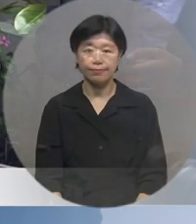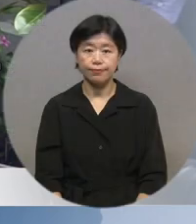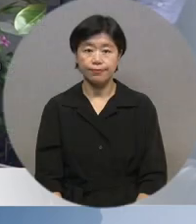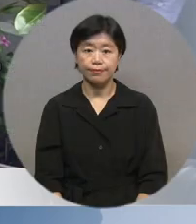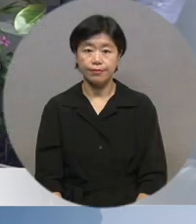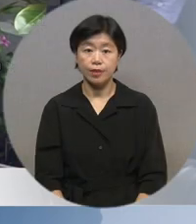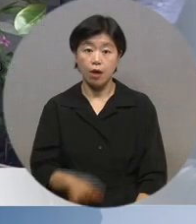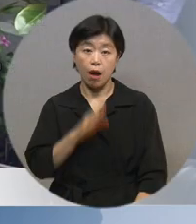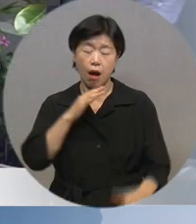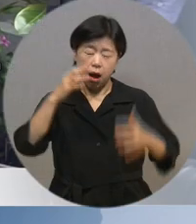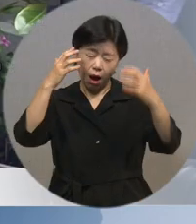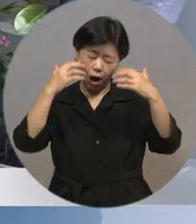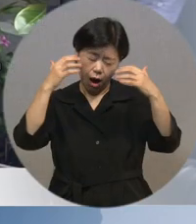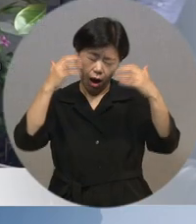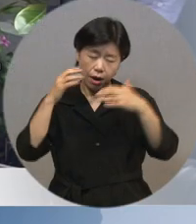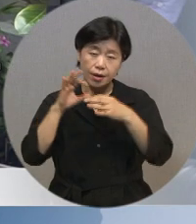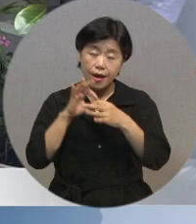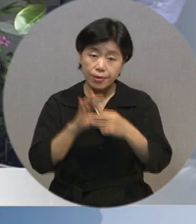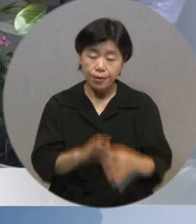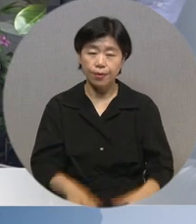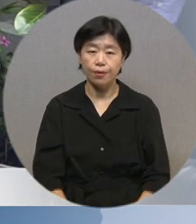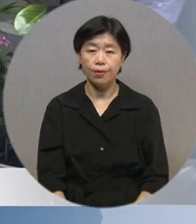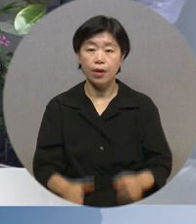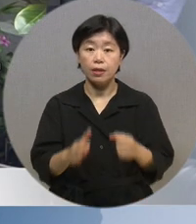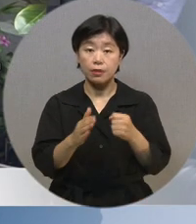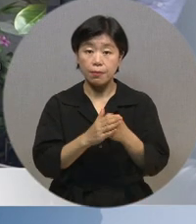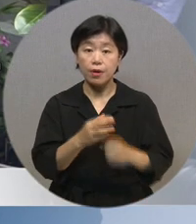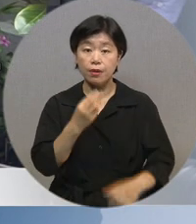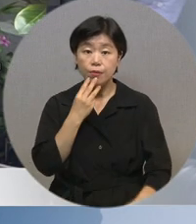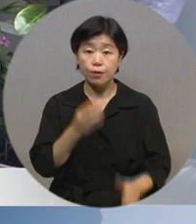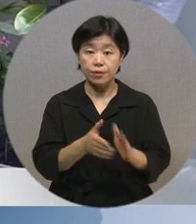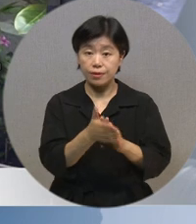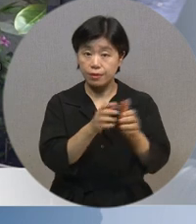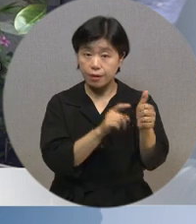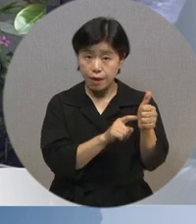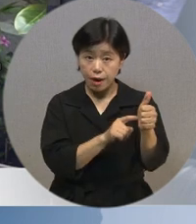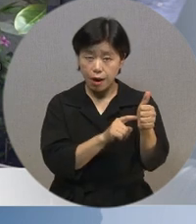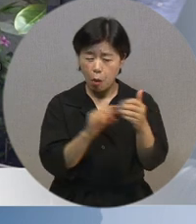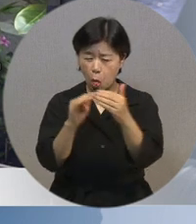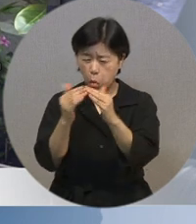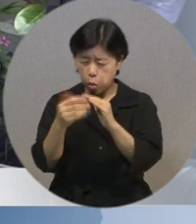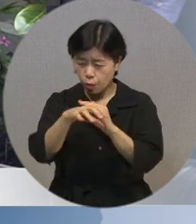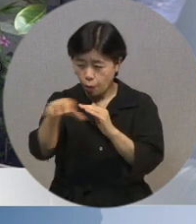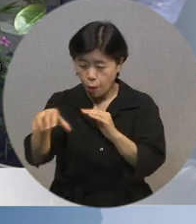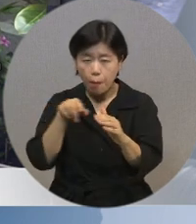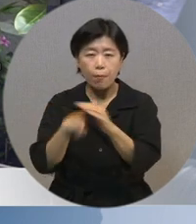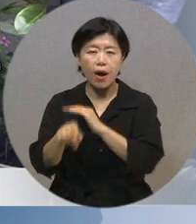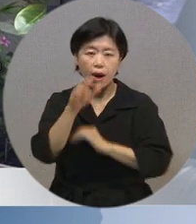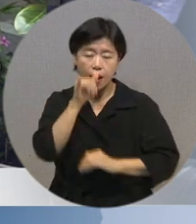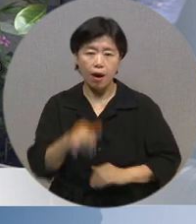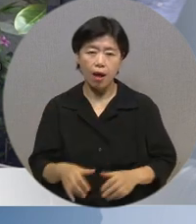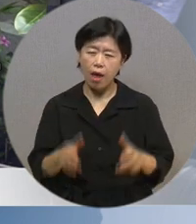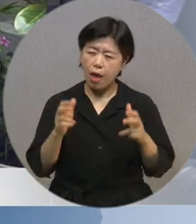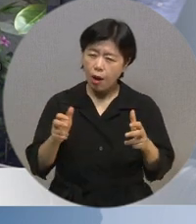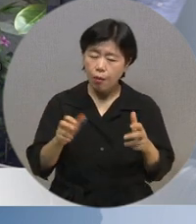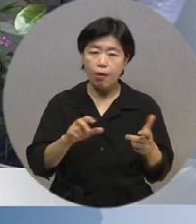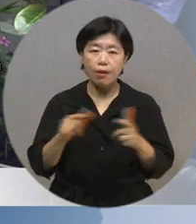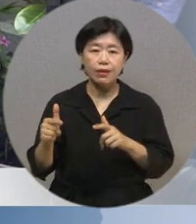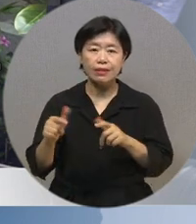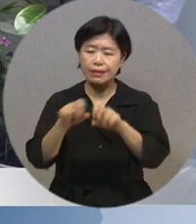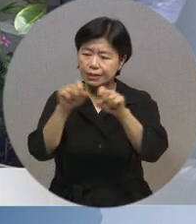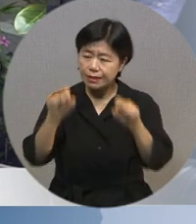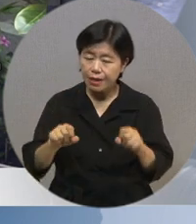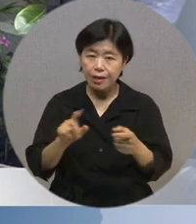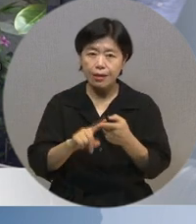절정을 이루는 폭염에 오세훈 서울시장이 쪽방촌을 방문했습니다. 냉방시설 설치, 무더위 쉼터 등 폭염